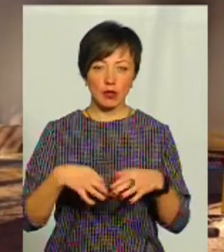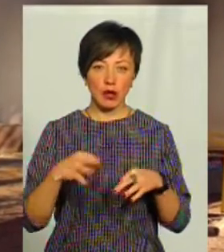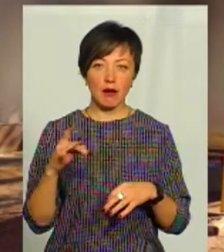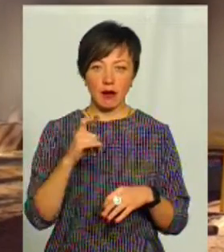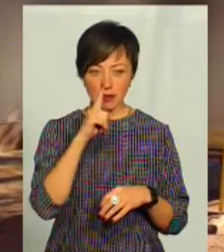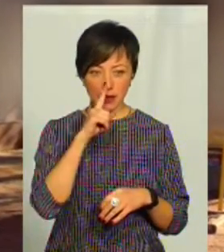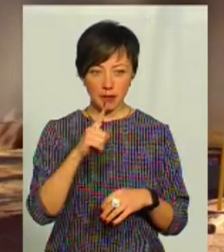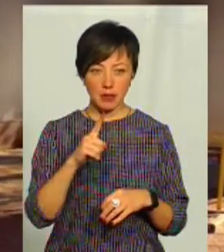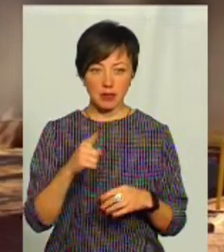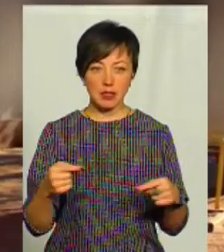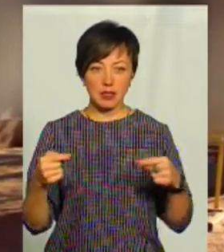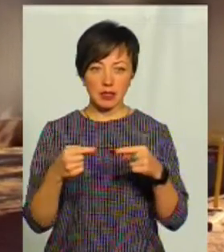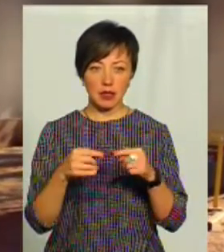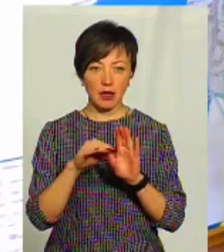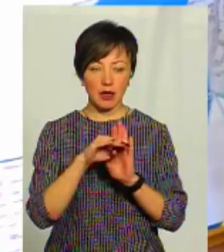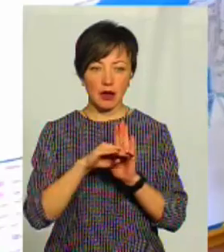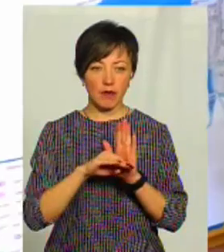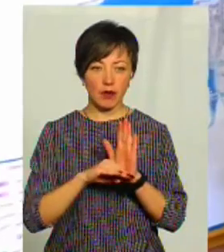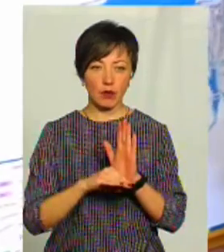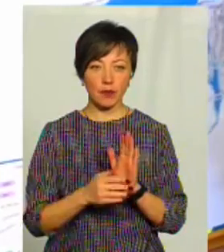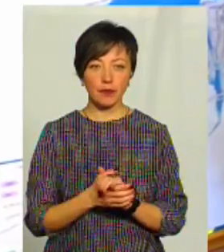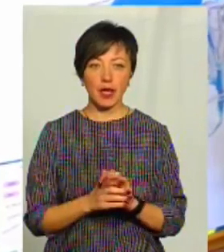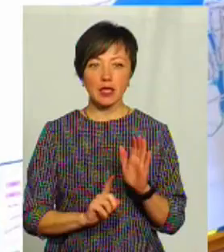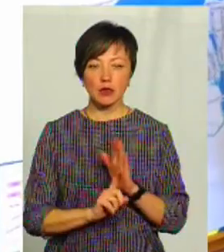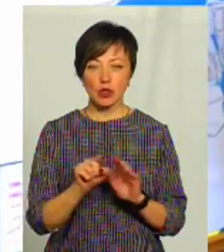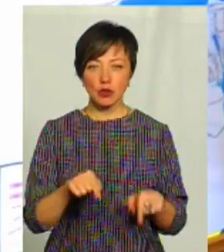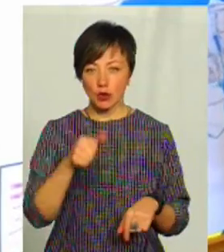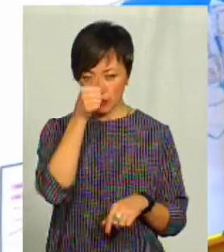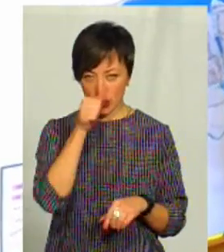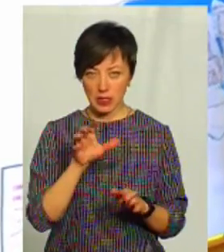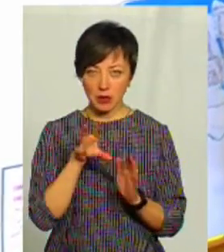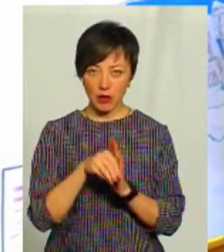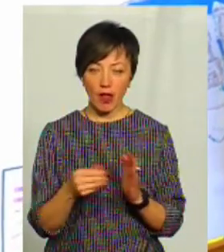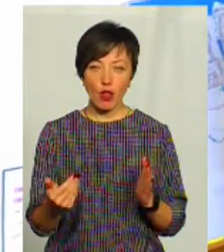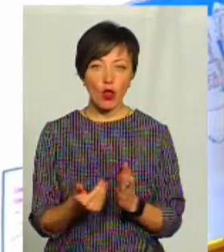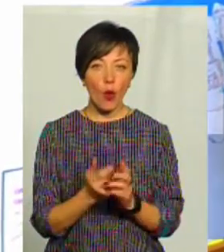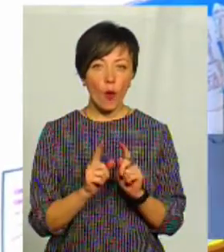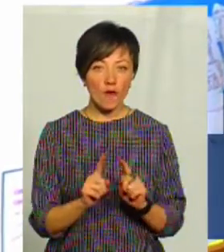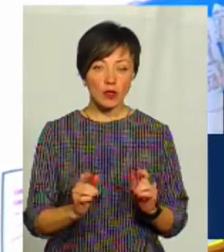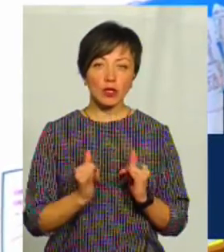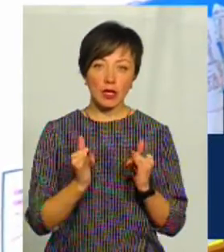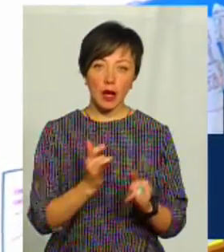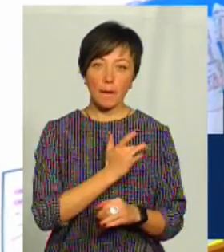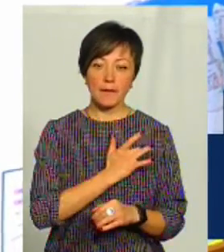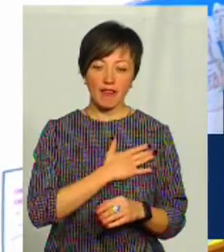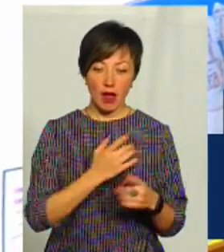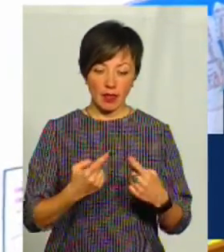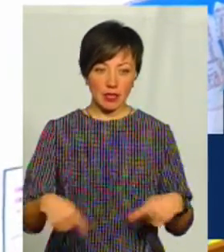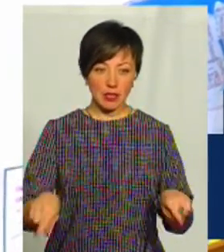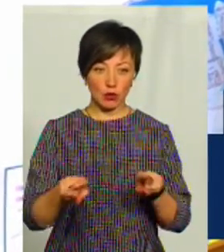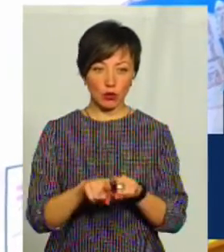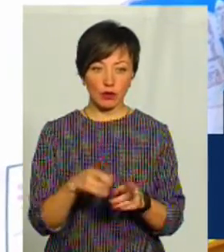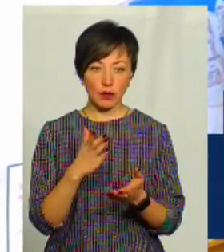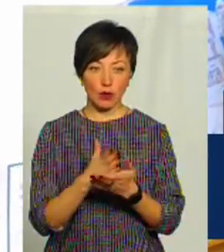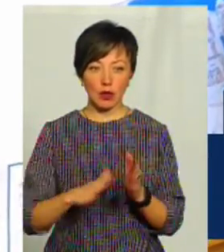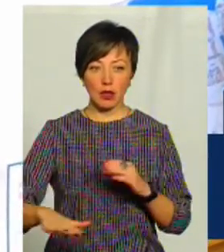на місяць, згідно графіку. Спочатку цього місяця запровадили новинку для приватних секторів, які